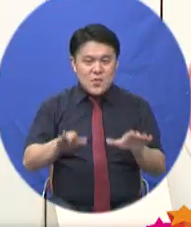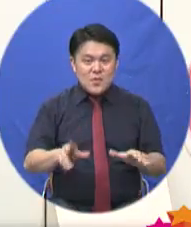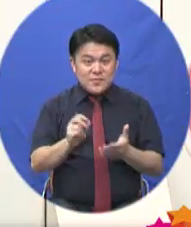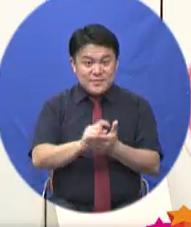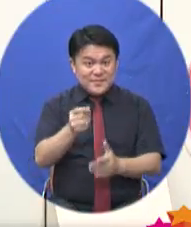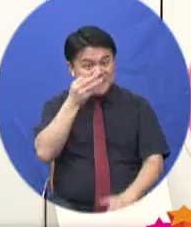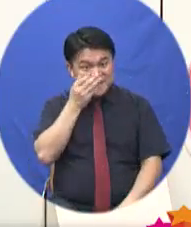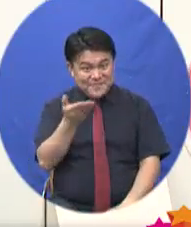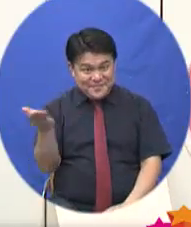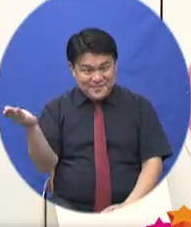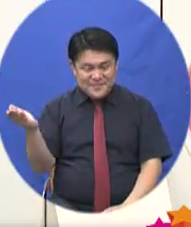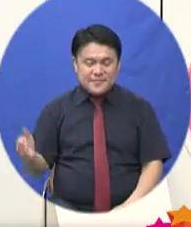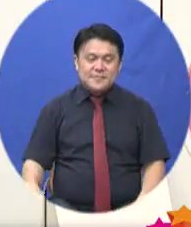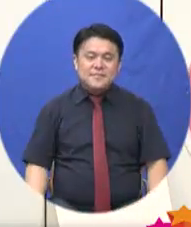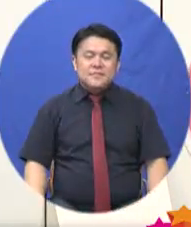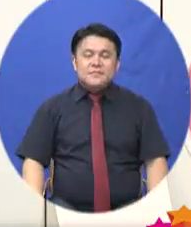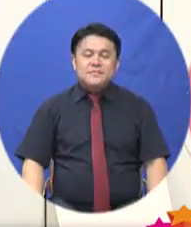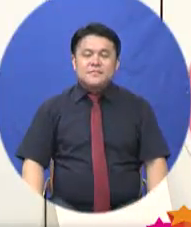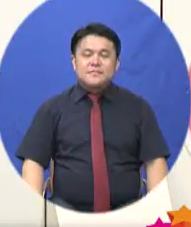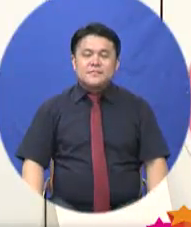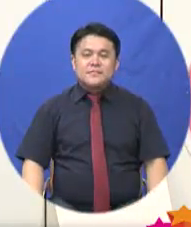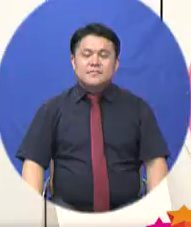퀴즈 보여주세요.